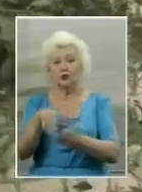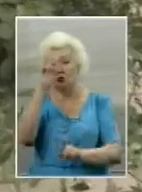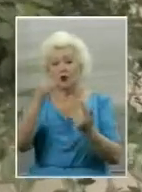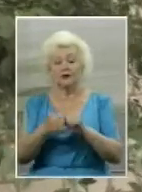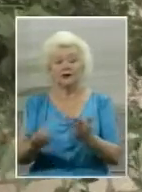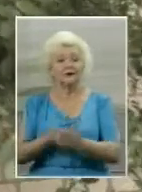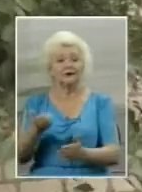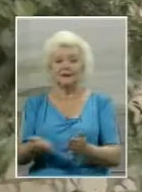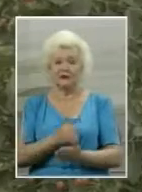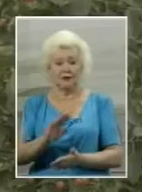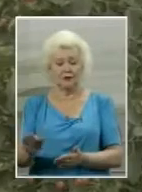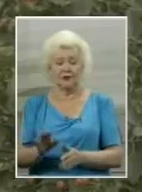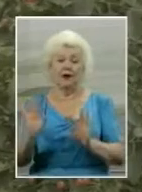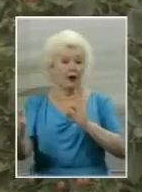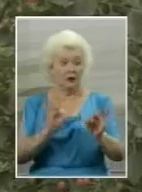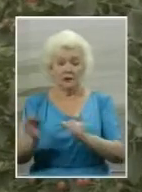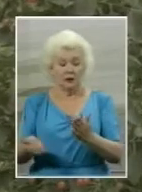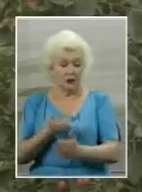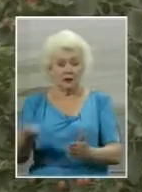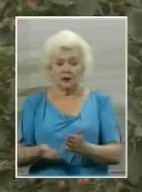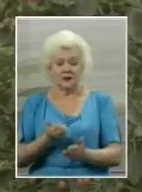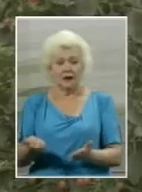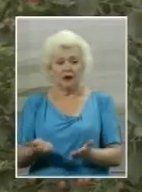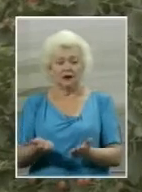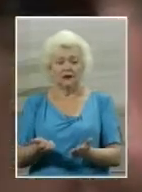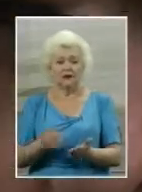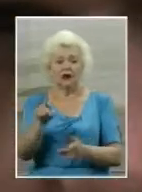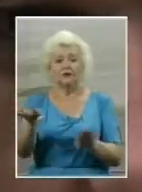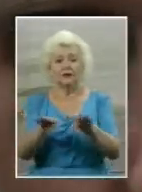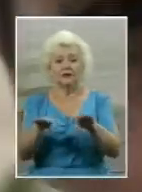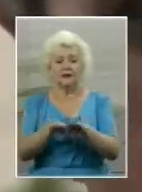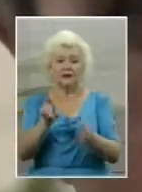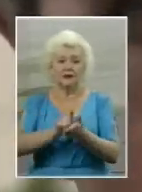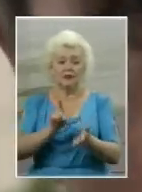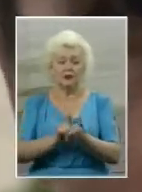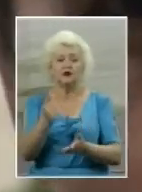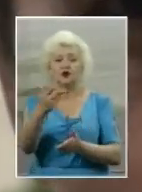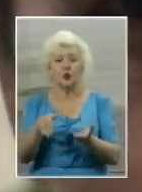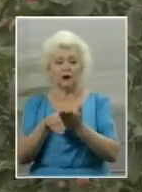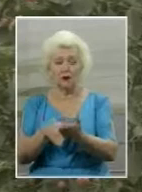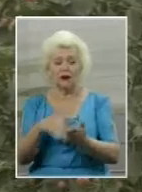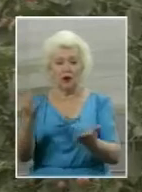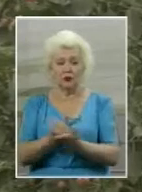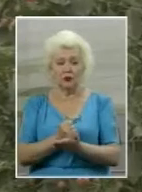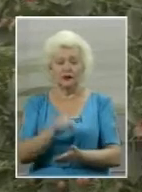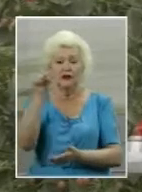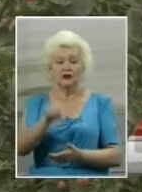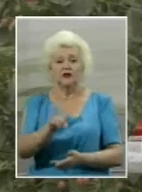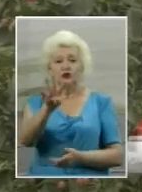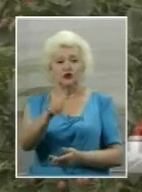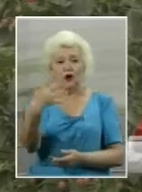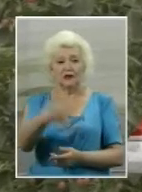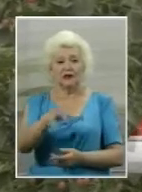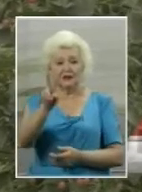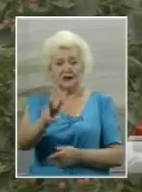не вистачає. Звісно, недостатньо. Ну, ви зрівняєте пенсію і скільки субсидій? Виходить, 1452.